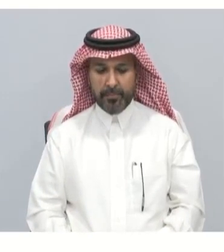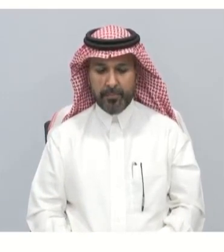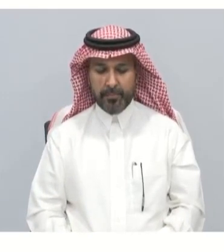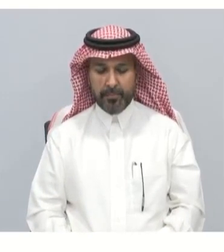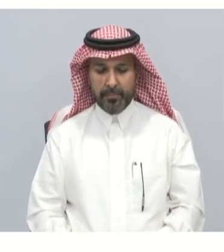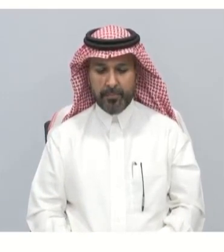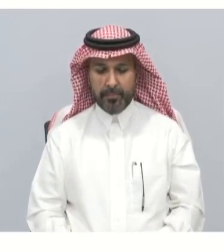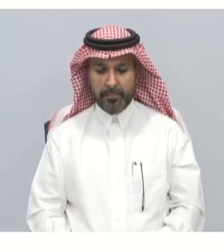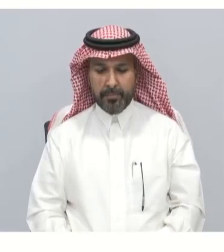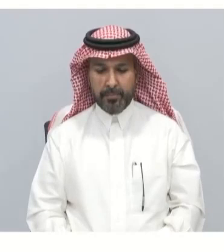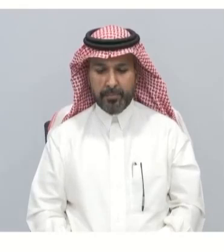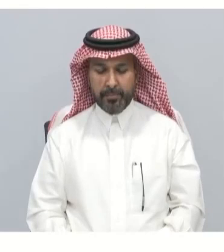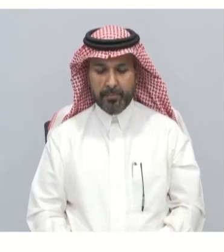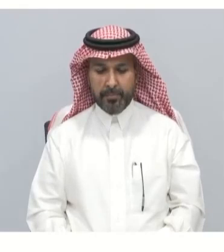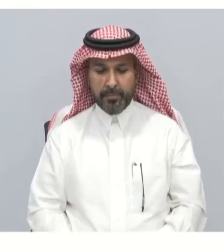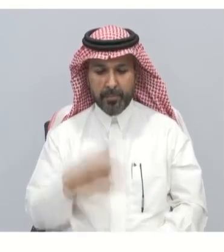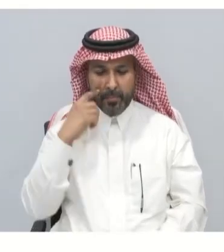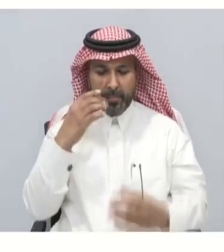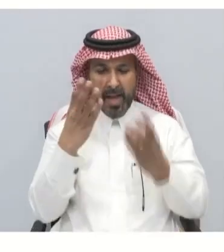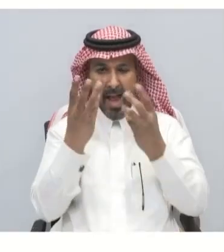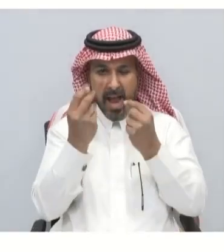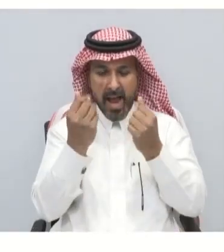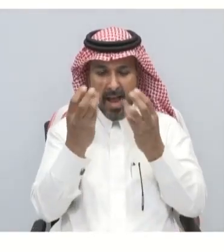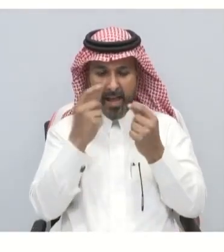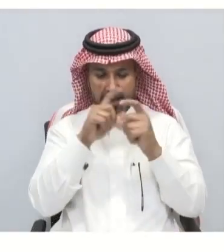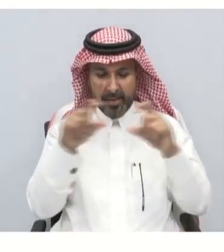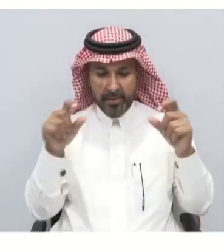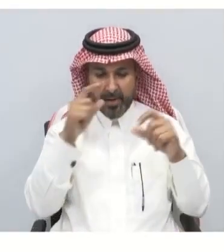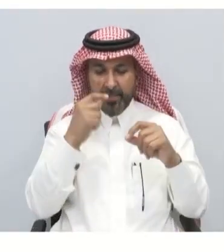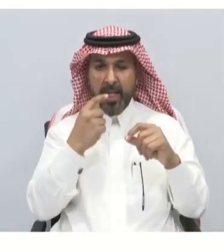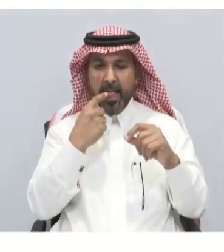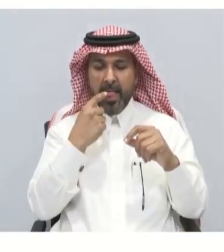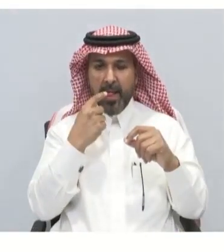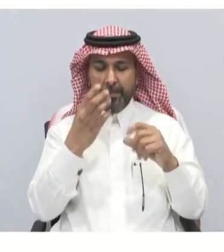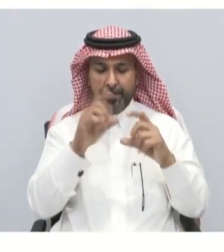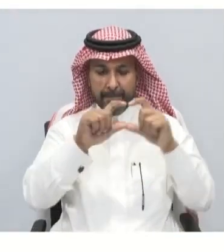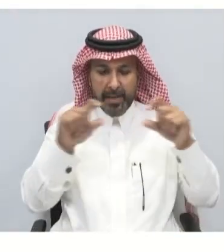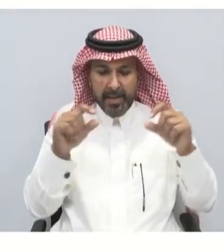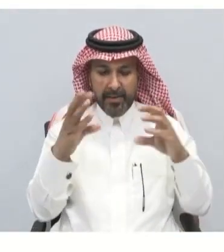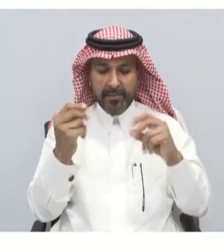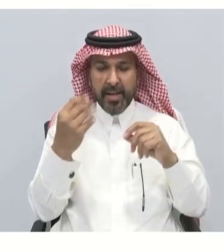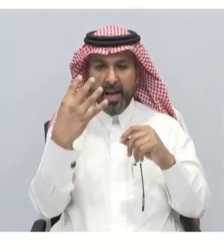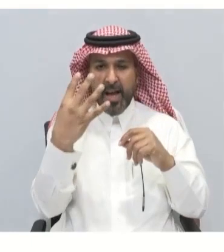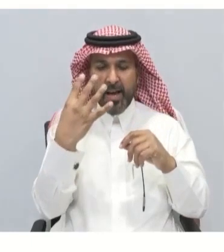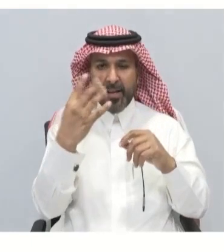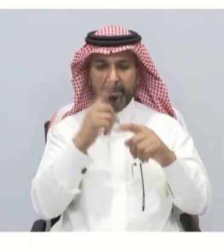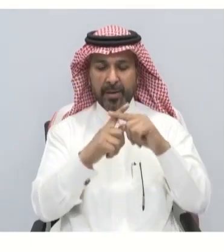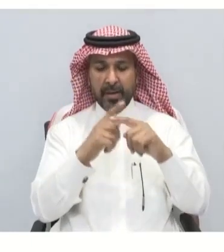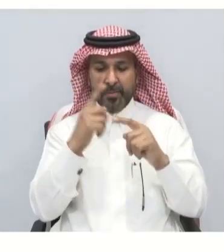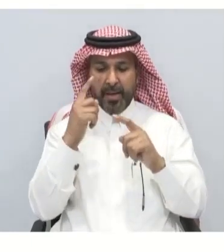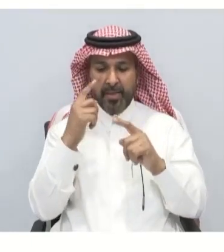الحوض لدينا هنا عدد البلاط في المستطيلين الاحمرين يساوي 4 في